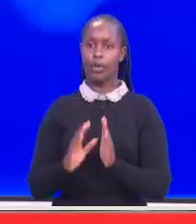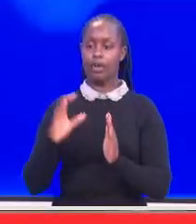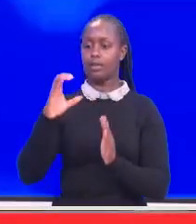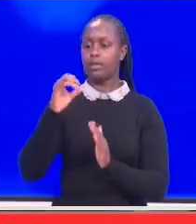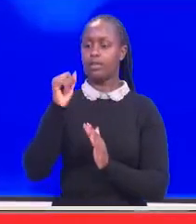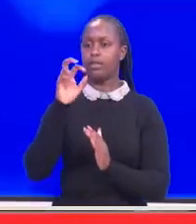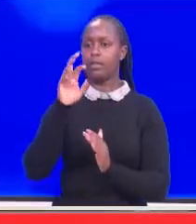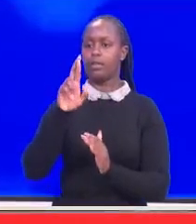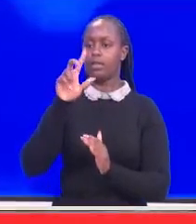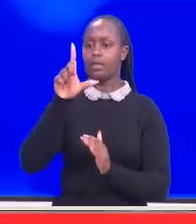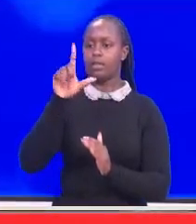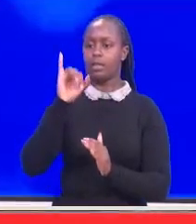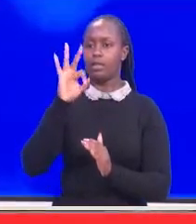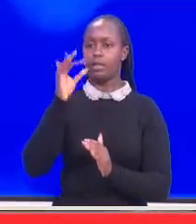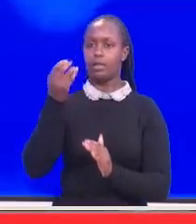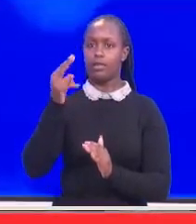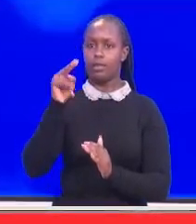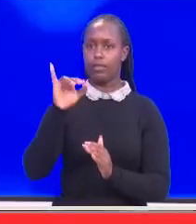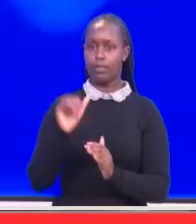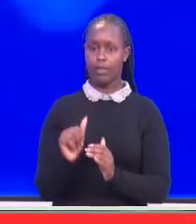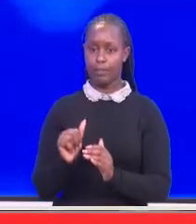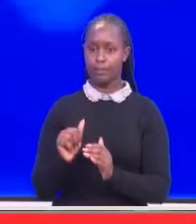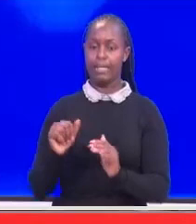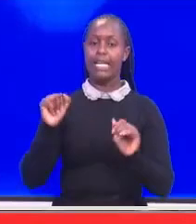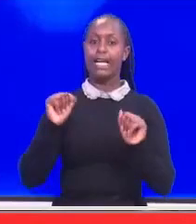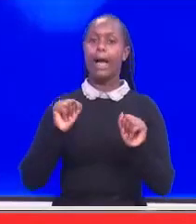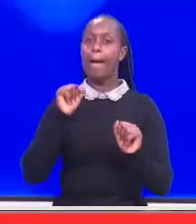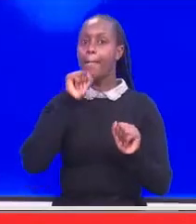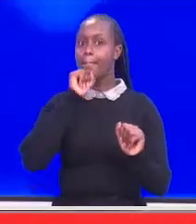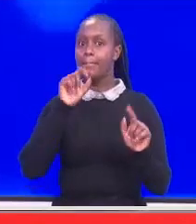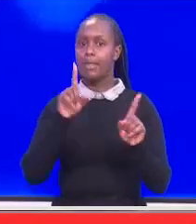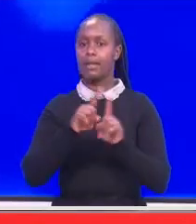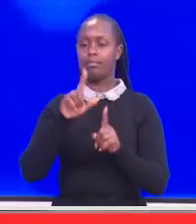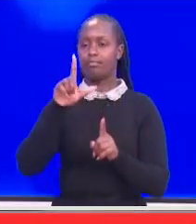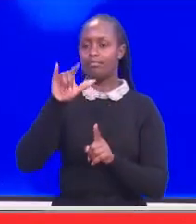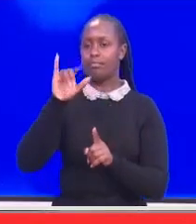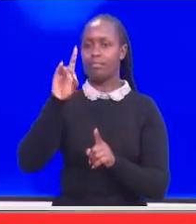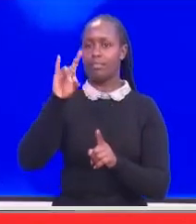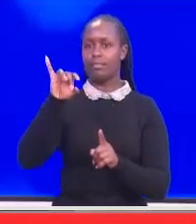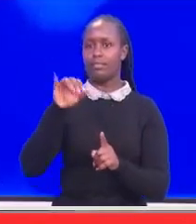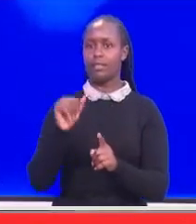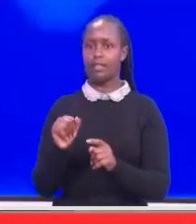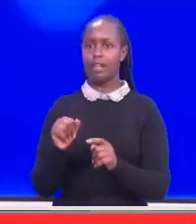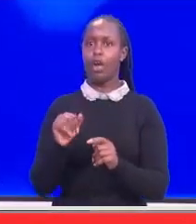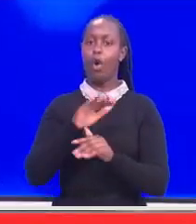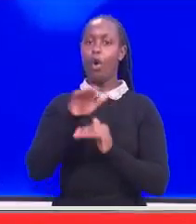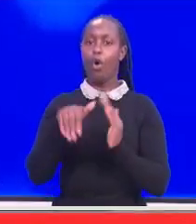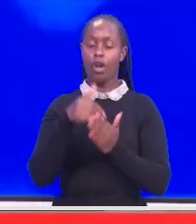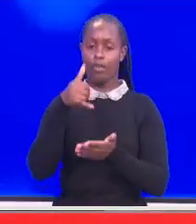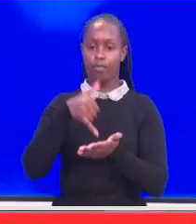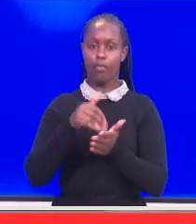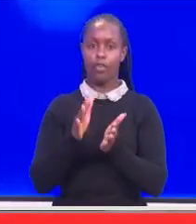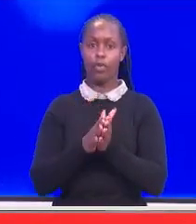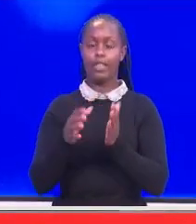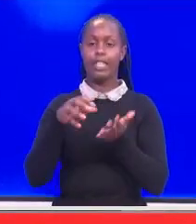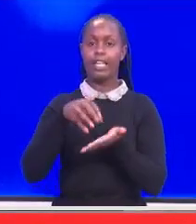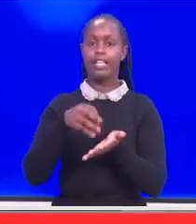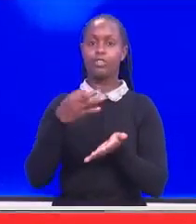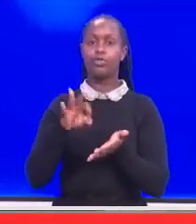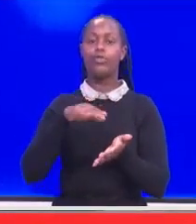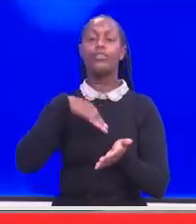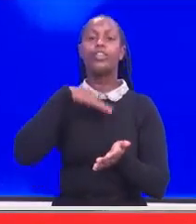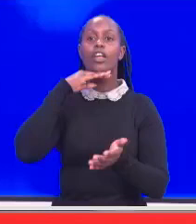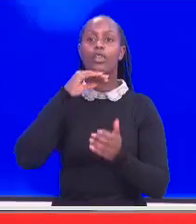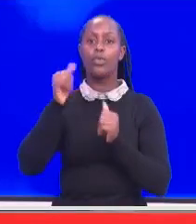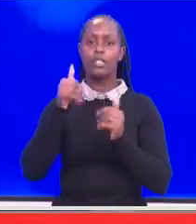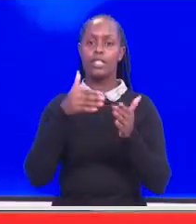California John Murithi, kakake Anthony Mudhe na Lydia Wanjiru, wanakabiliwa na kesi ya mauaji ambayo ni kinyume na kipengee